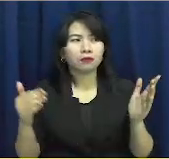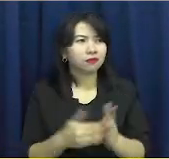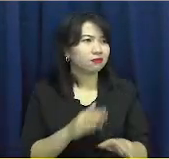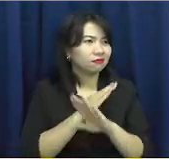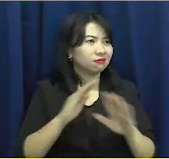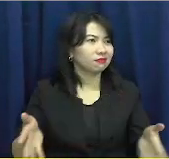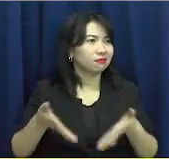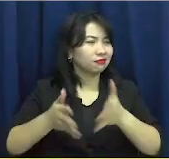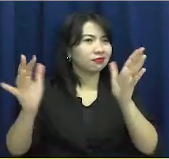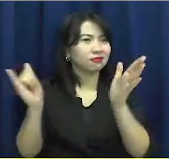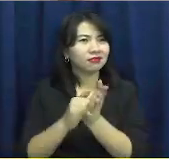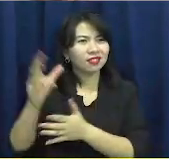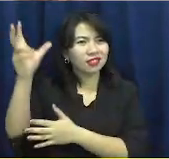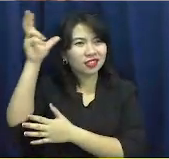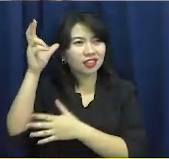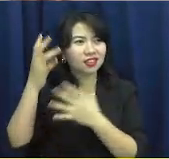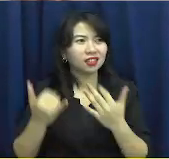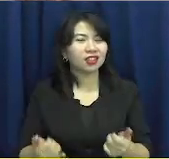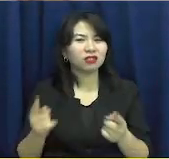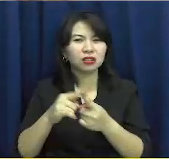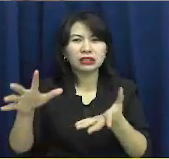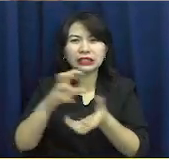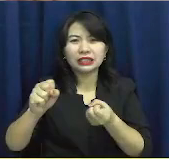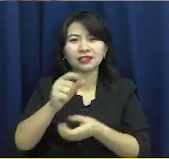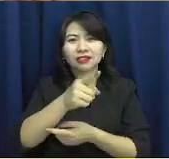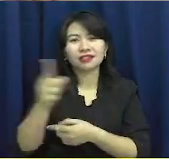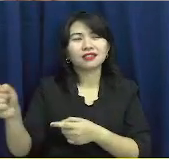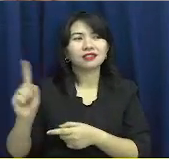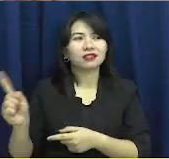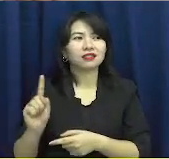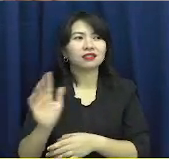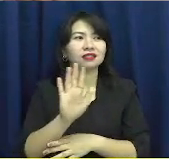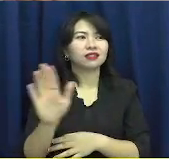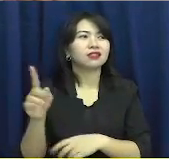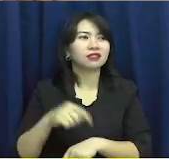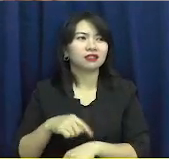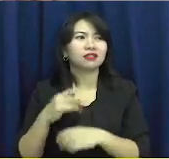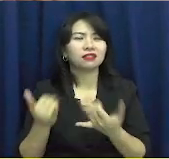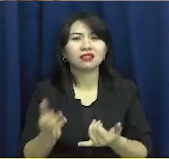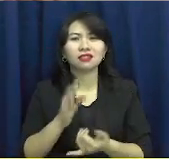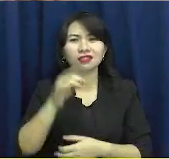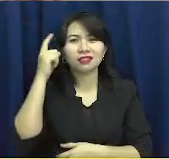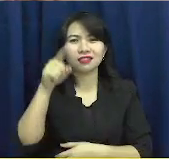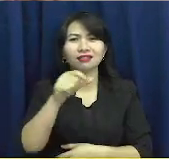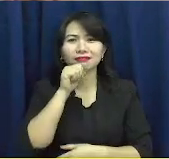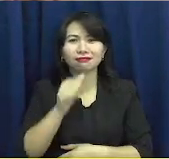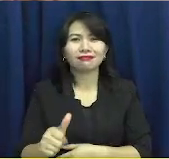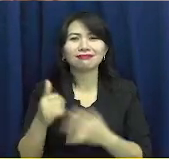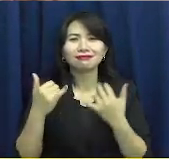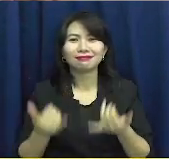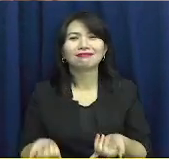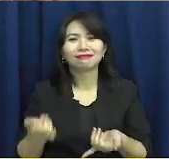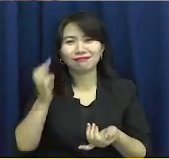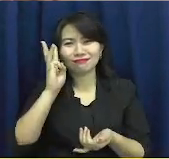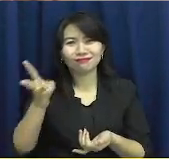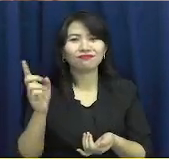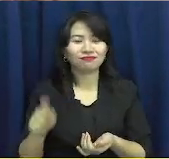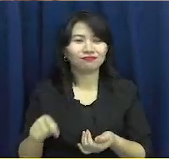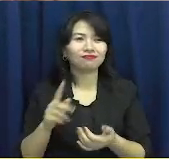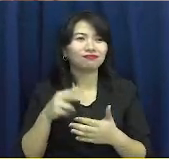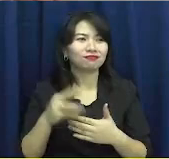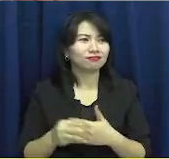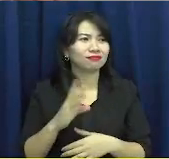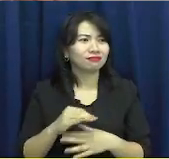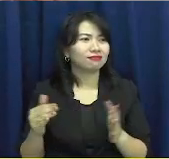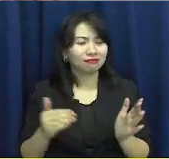ay gambalain ng Jamblo, guluhin ano mang gawin sa inyo ng Jamblo sa tanghaling ito para kayo hindi makapanginig ng ating programa The Baptist Lunch. And